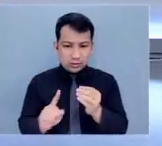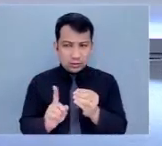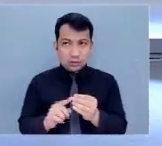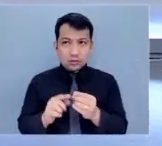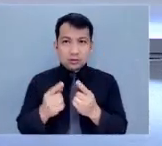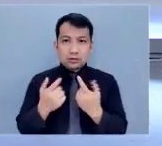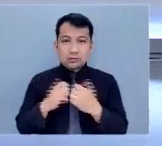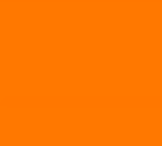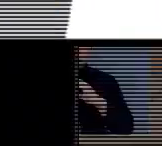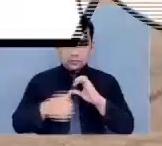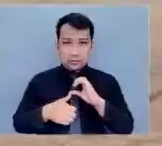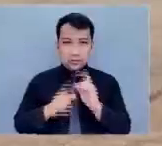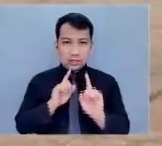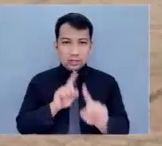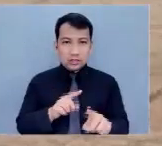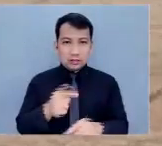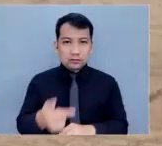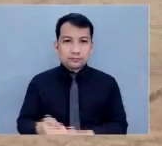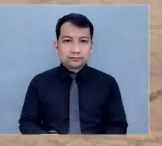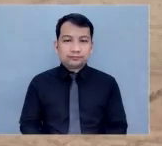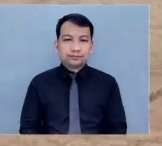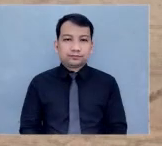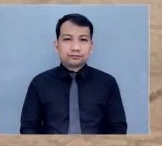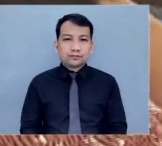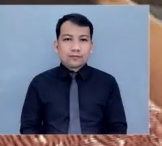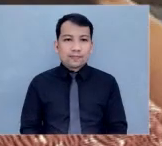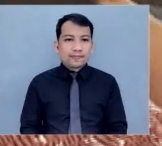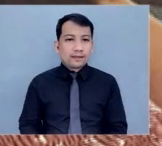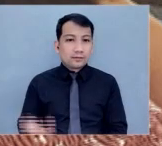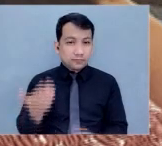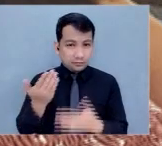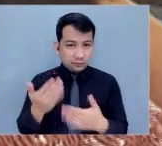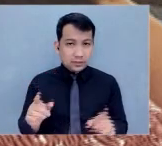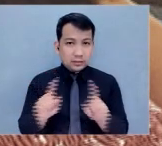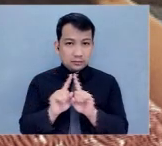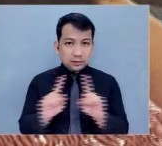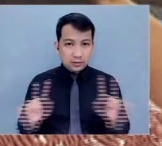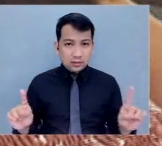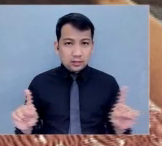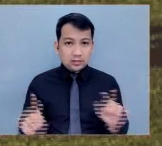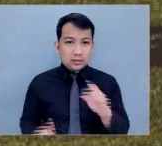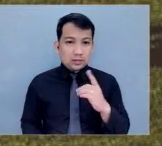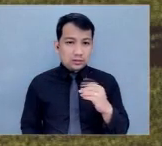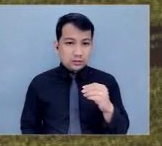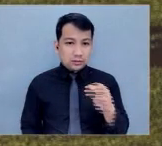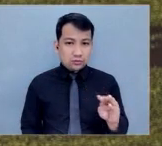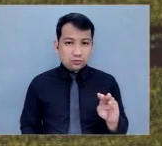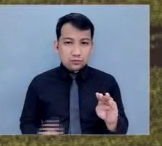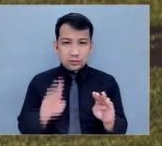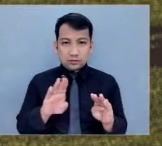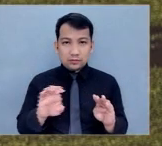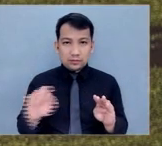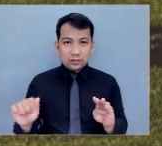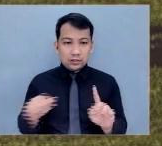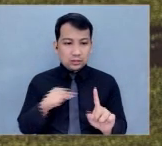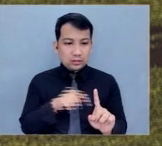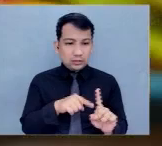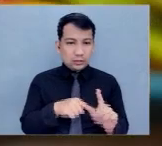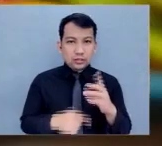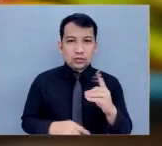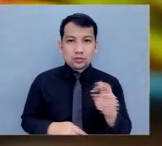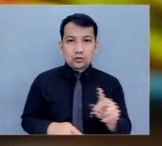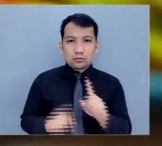Narito ang report. Makalipas ang kanilang hiwalayan ni Bea Alonzo, pumalag na sa mga issue ang kampo